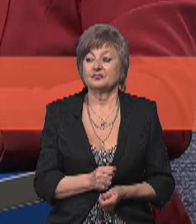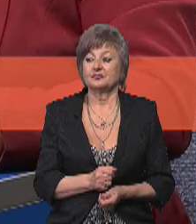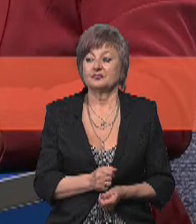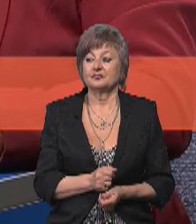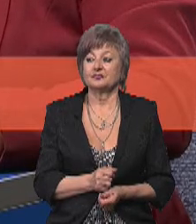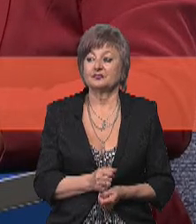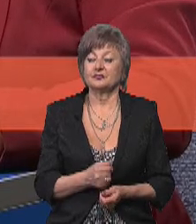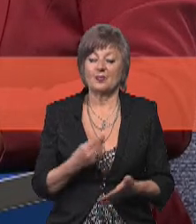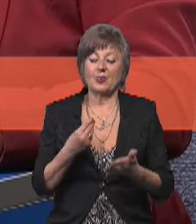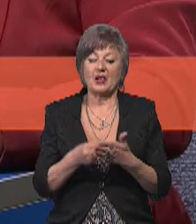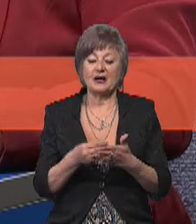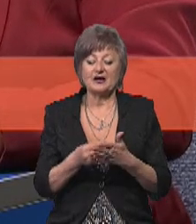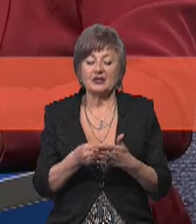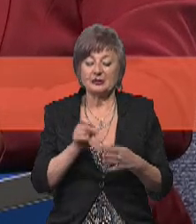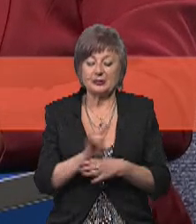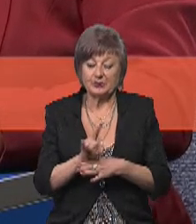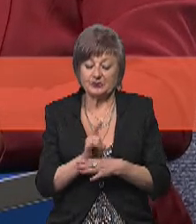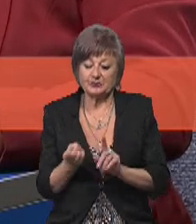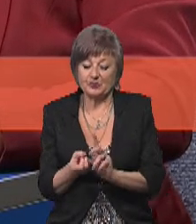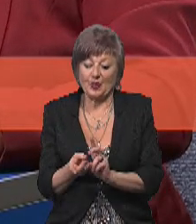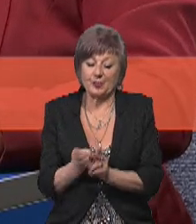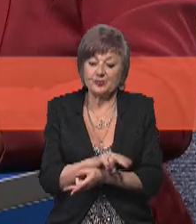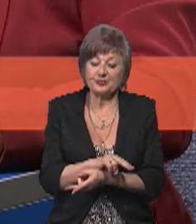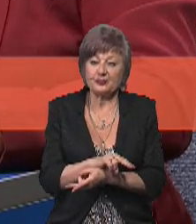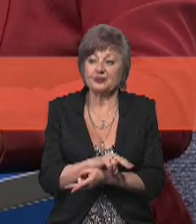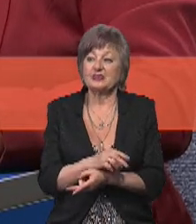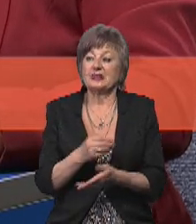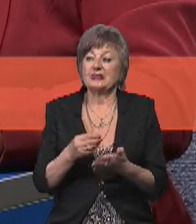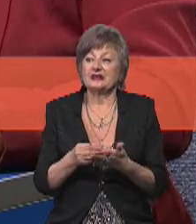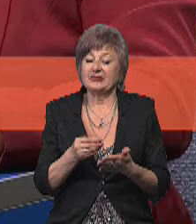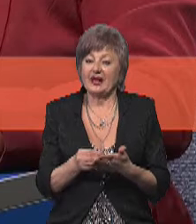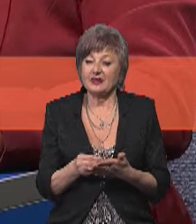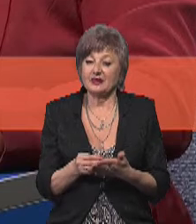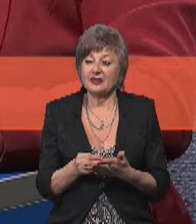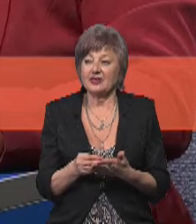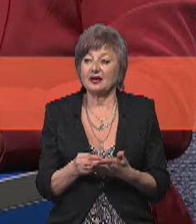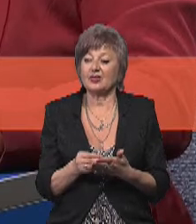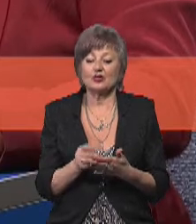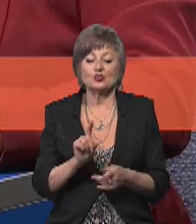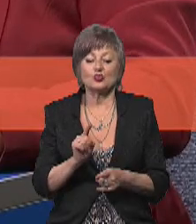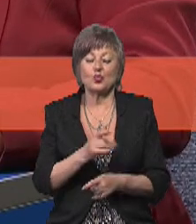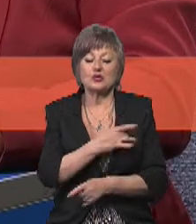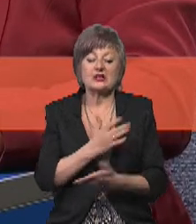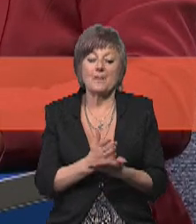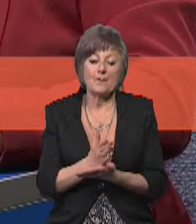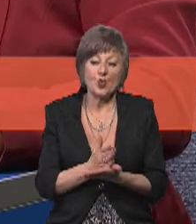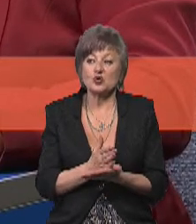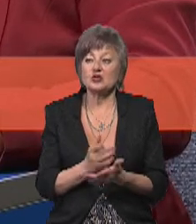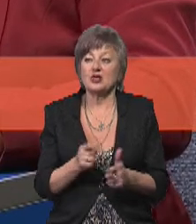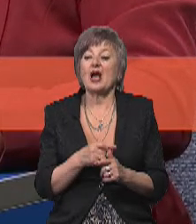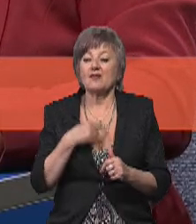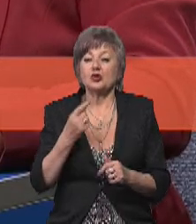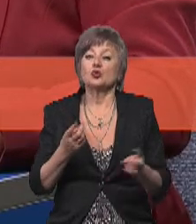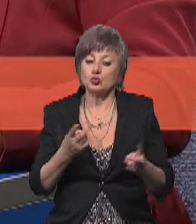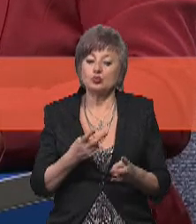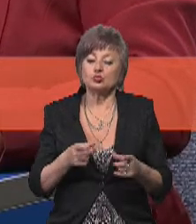підсунути кошти, підроблені або сувенірні кошти за якусь послугу, або просто обмінюючи, кажуть,